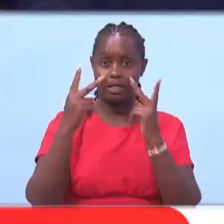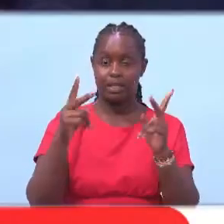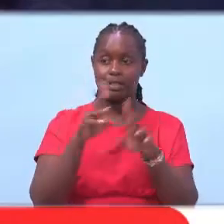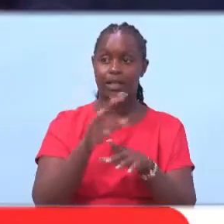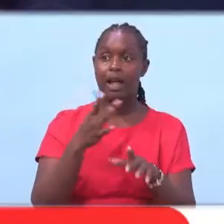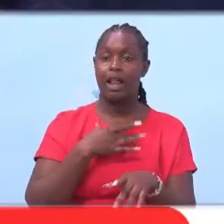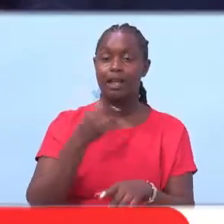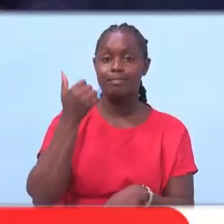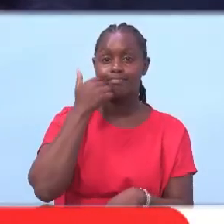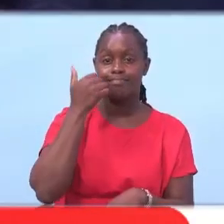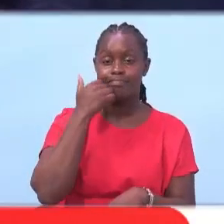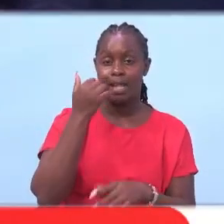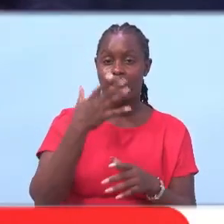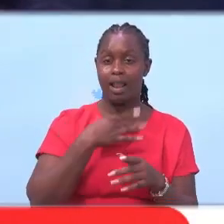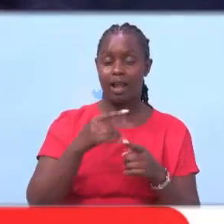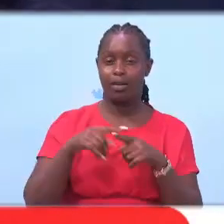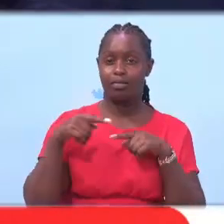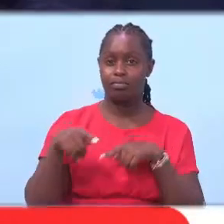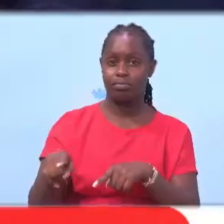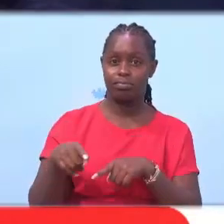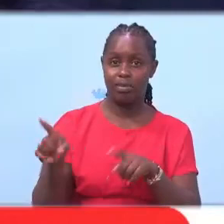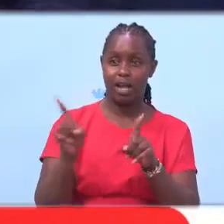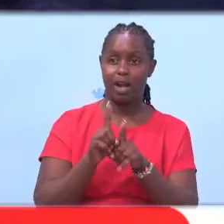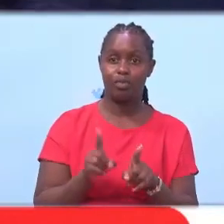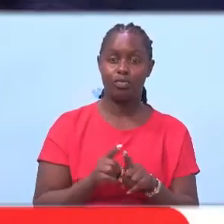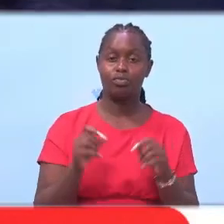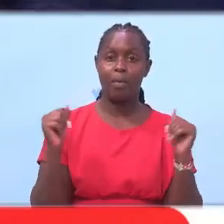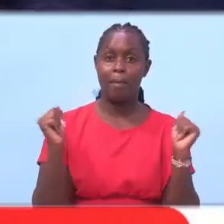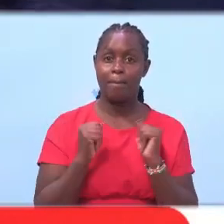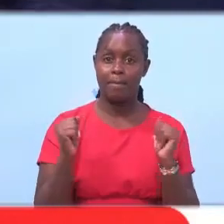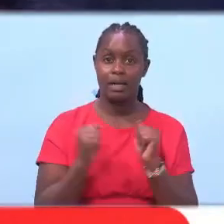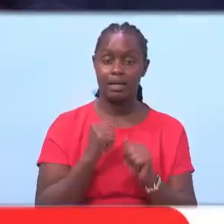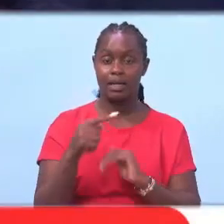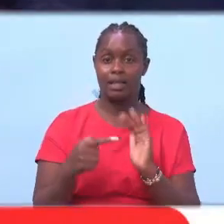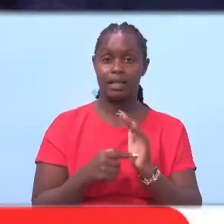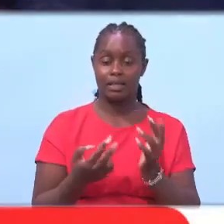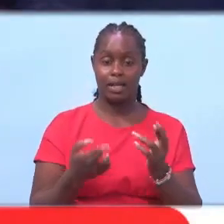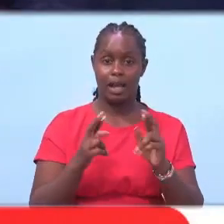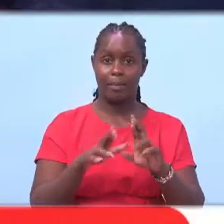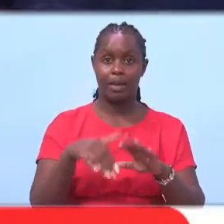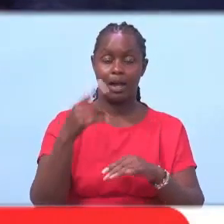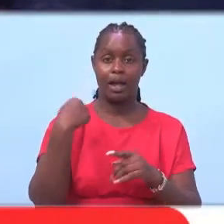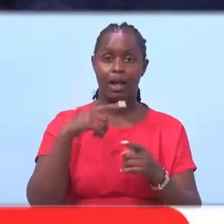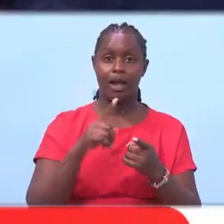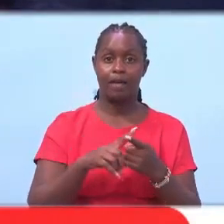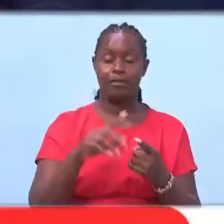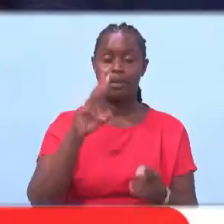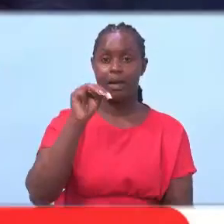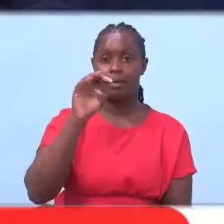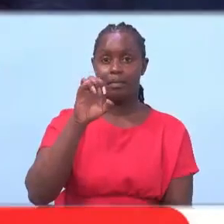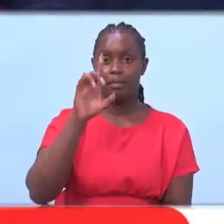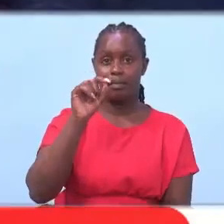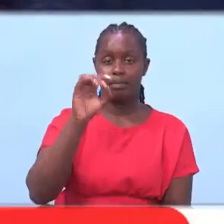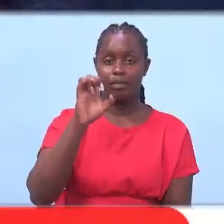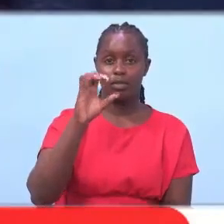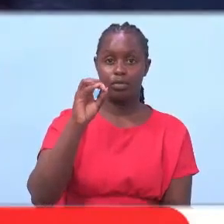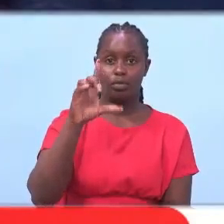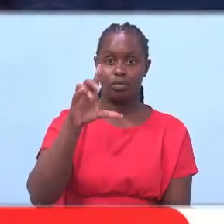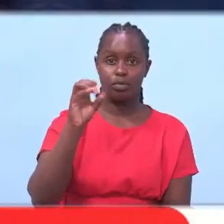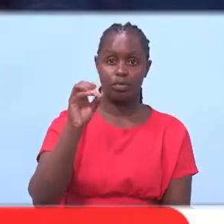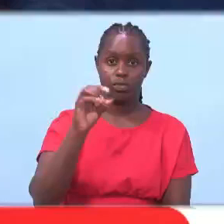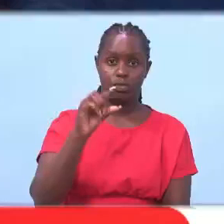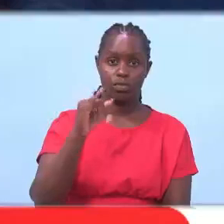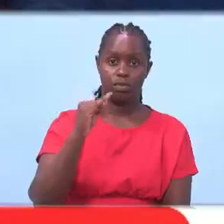kama kipindupindu na malaria. Haya yakijiri wakati shirika la kutabiri hali ya anga ulimwenguni limetabiri kuwa mvua hii ya